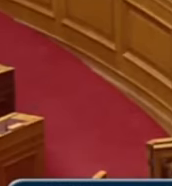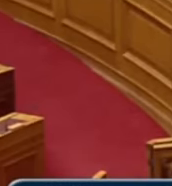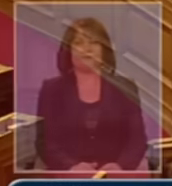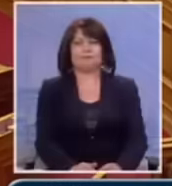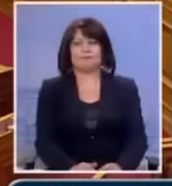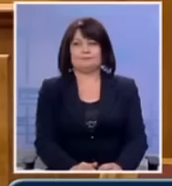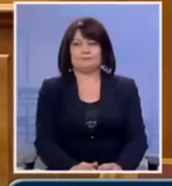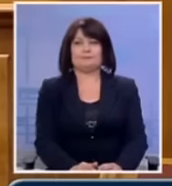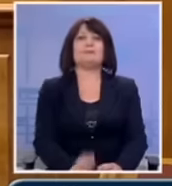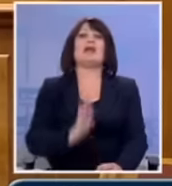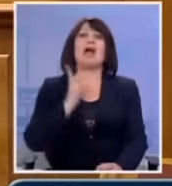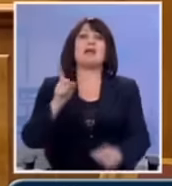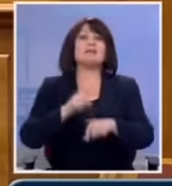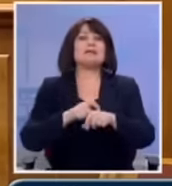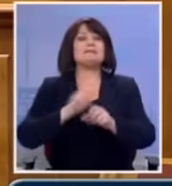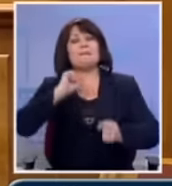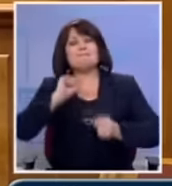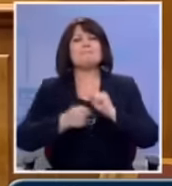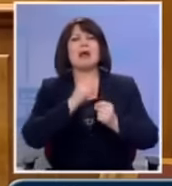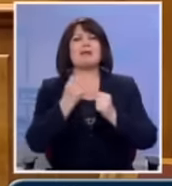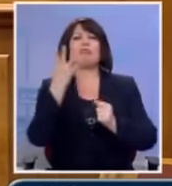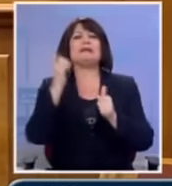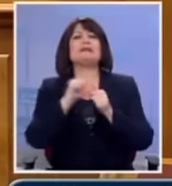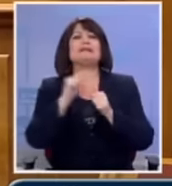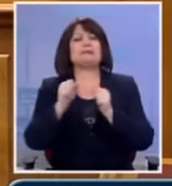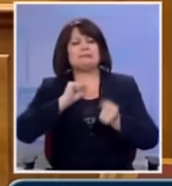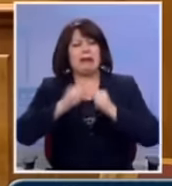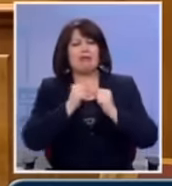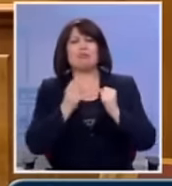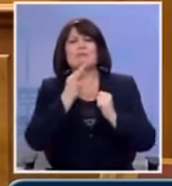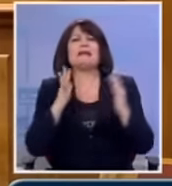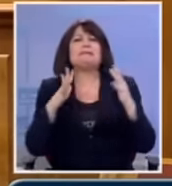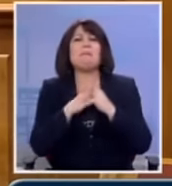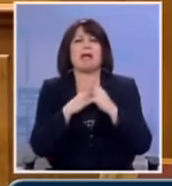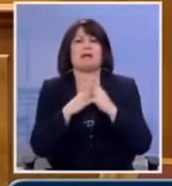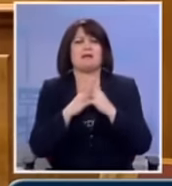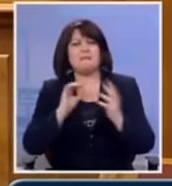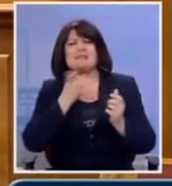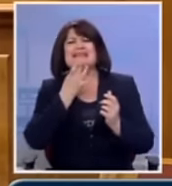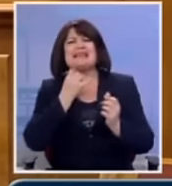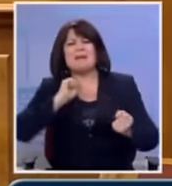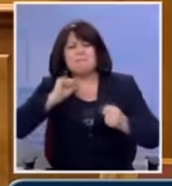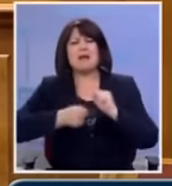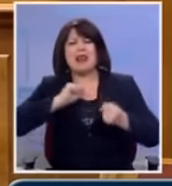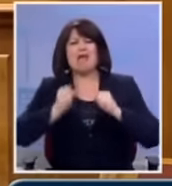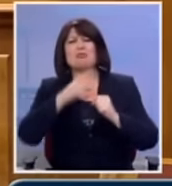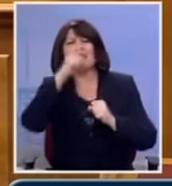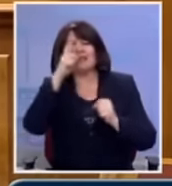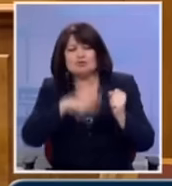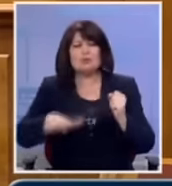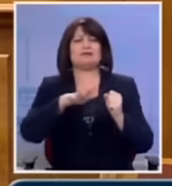Και αν δίνουμε μια μάχη 4 μήνες και αν δίνουμε μια μάχη σκληρή σε αντίξωες